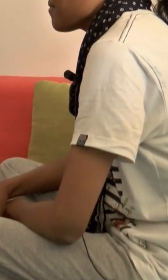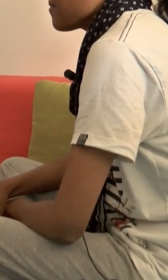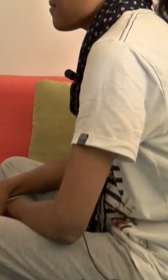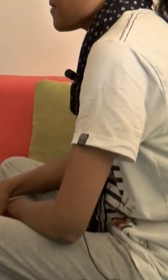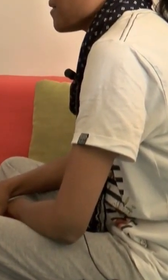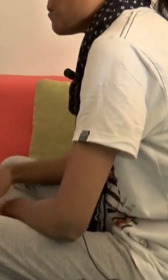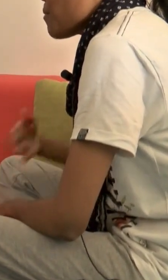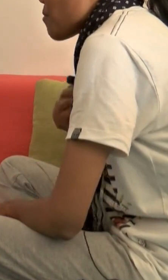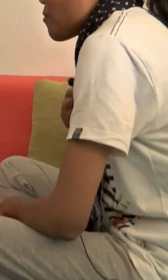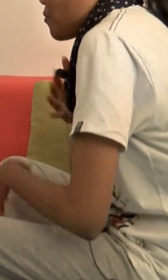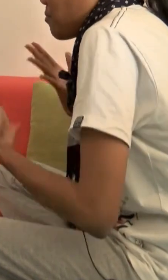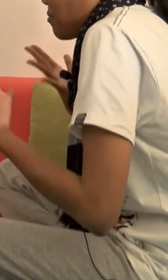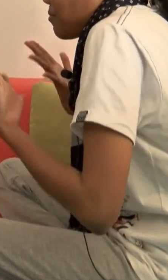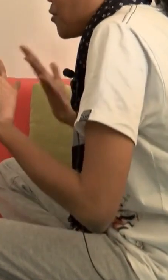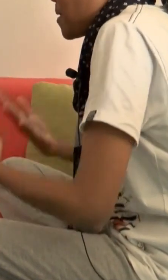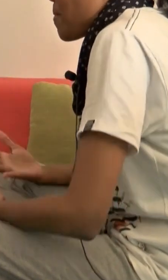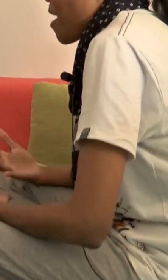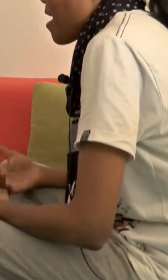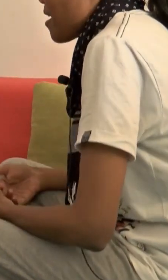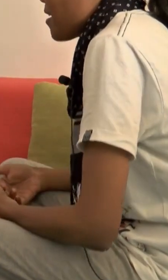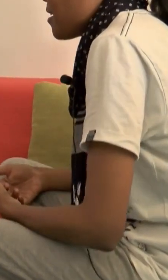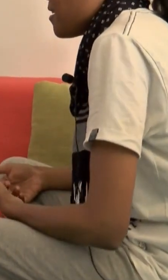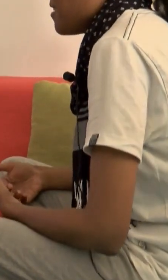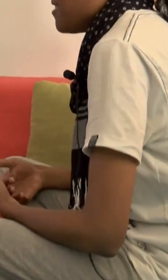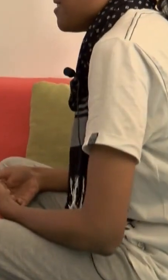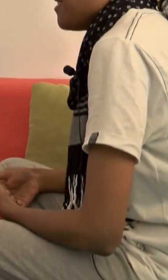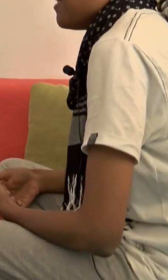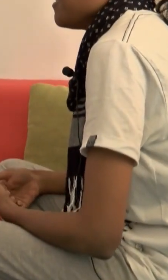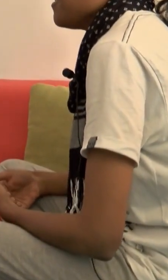Que ce soit écrit, des sous-titres. Ah oui, mais je sais pas, moi.